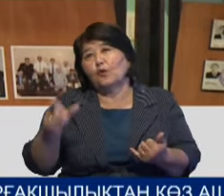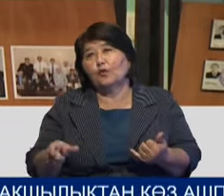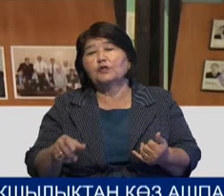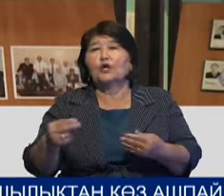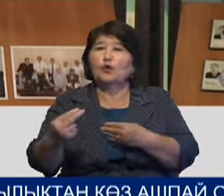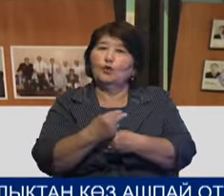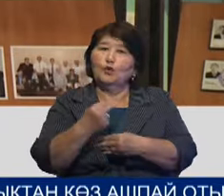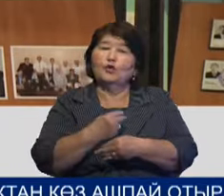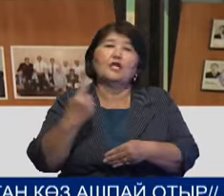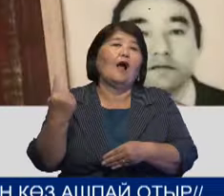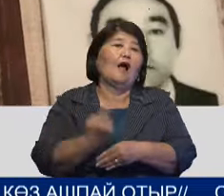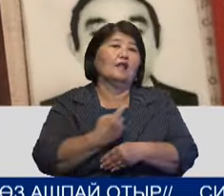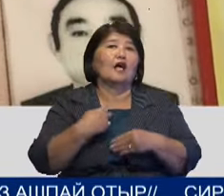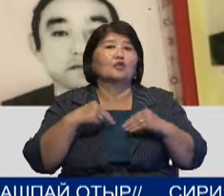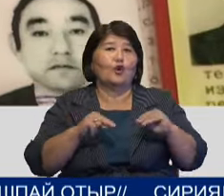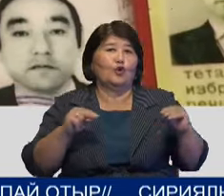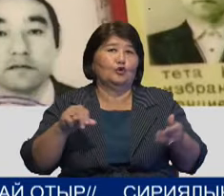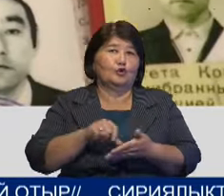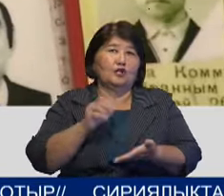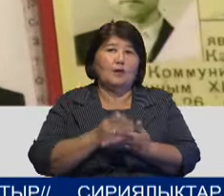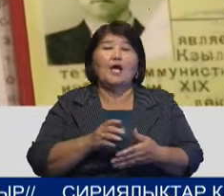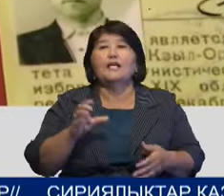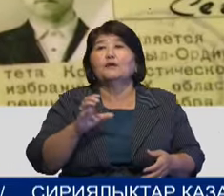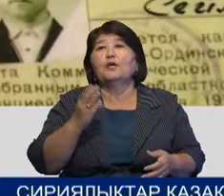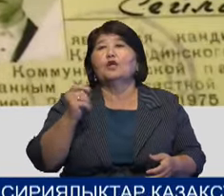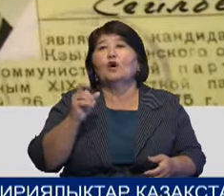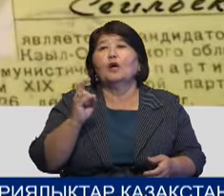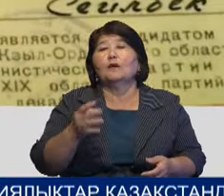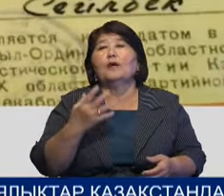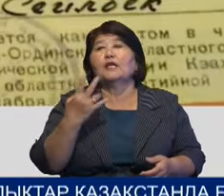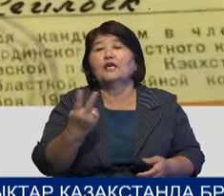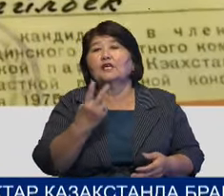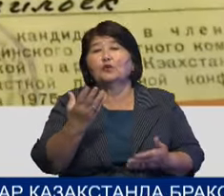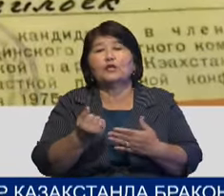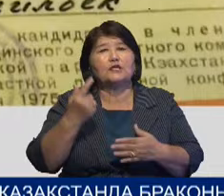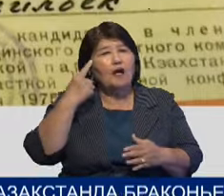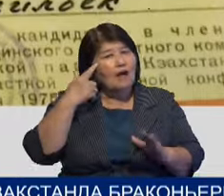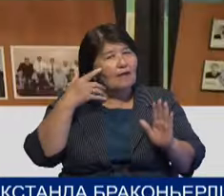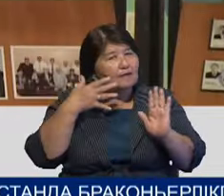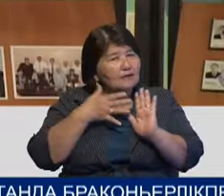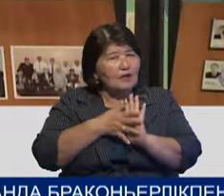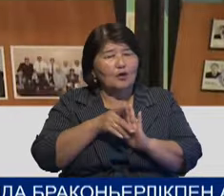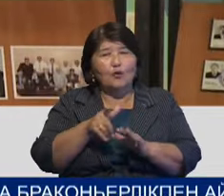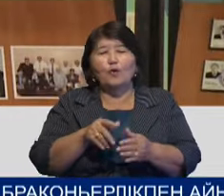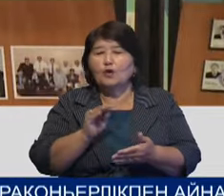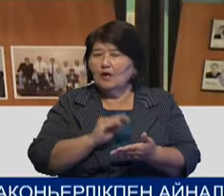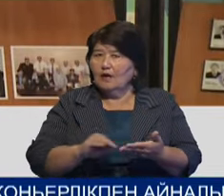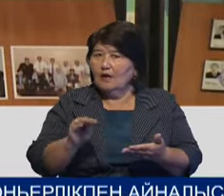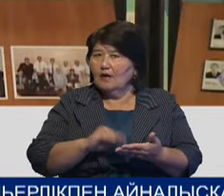үйретті, маған алғаш ұстаз болды. Сейілбек Шаухаманұлының екінші ол кісінің тереңдігі, бұл